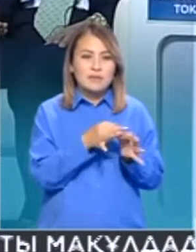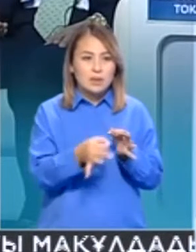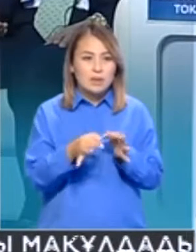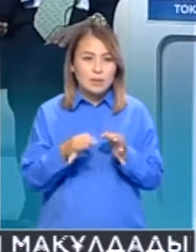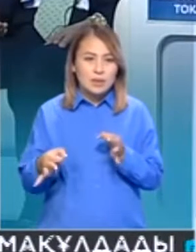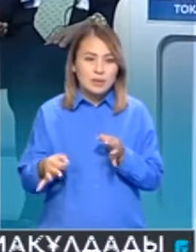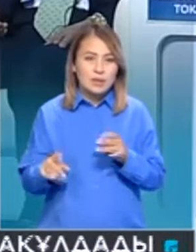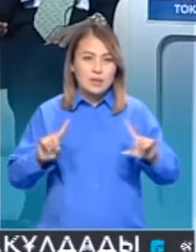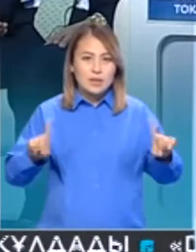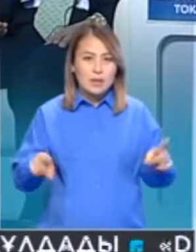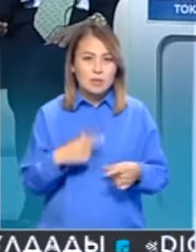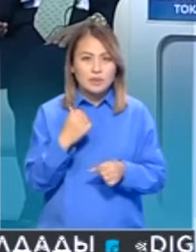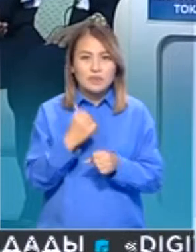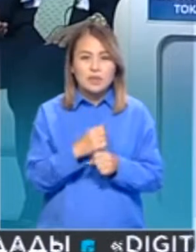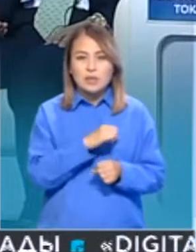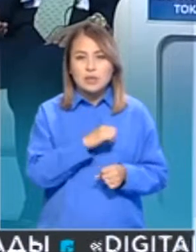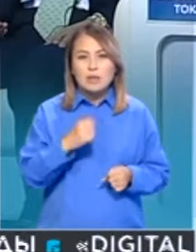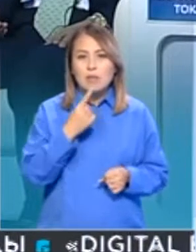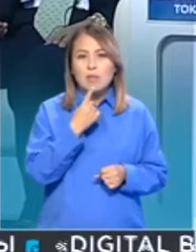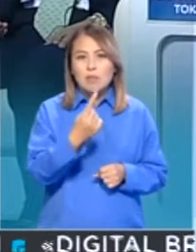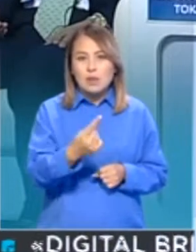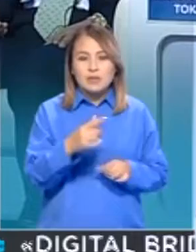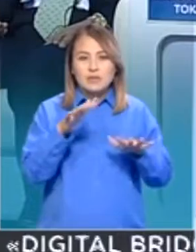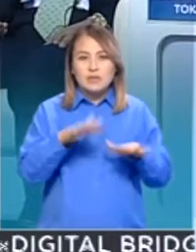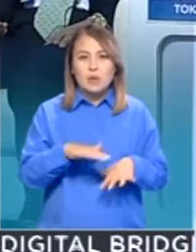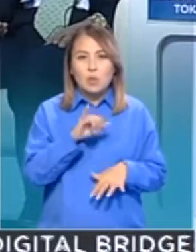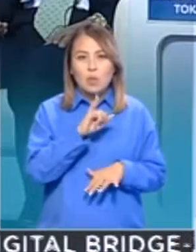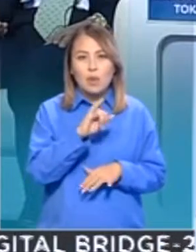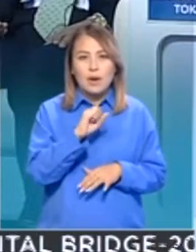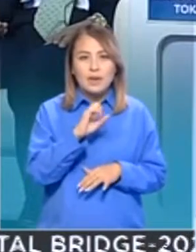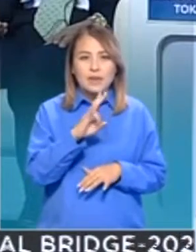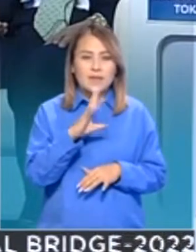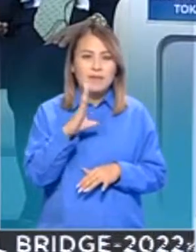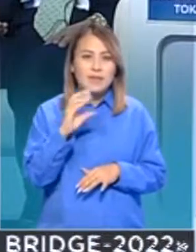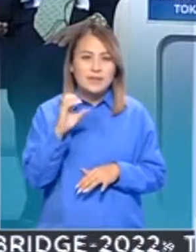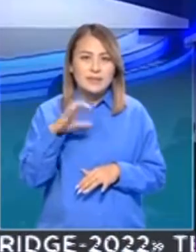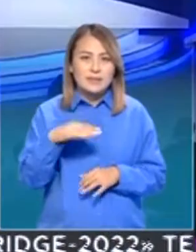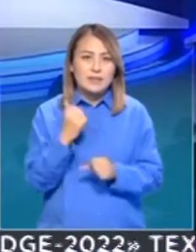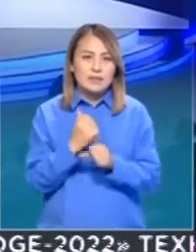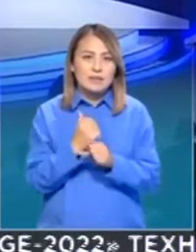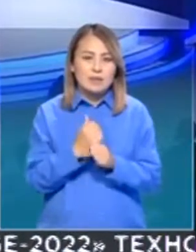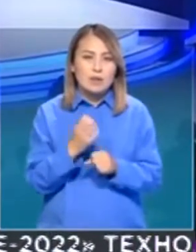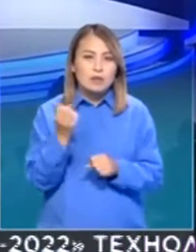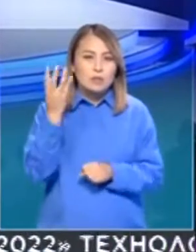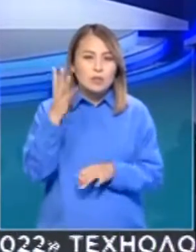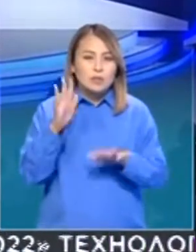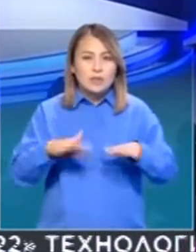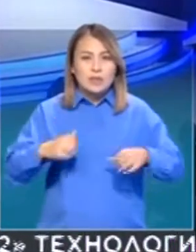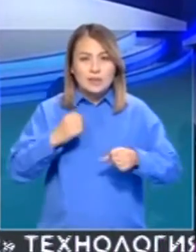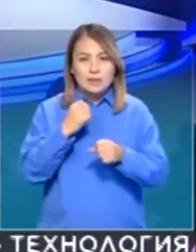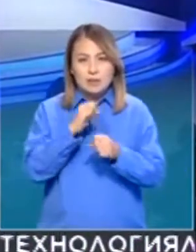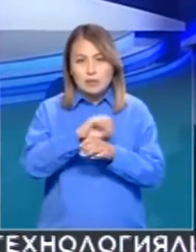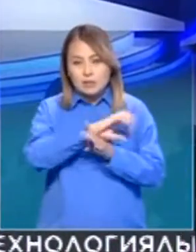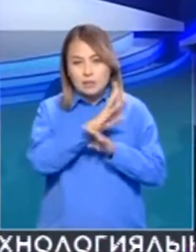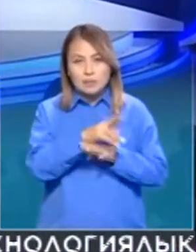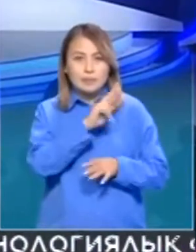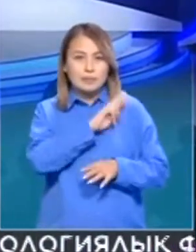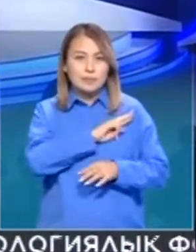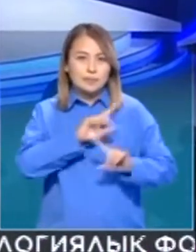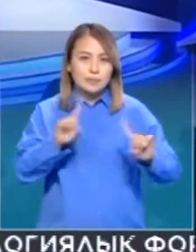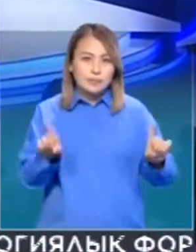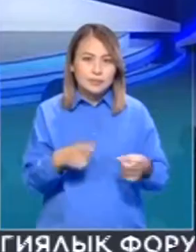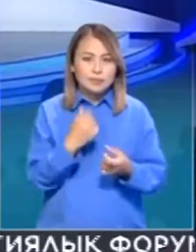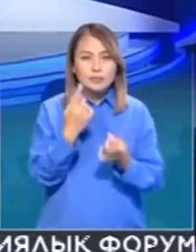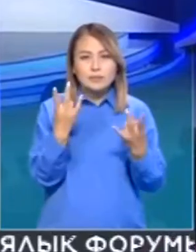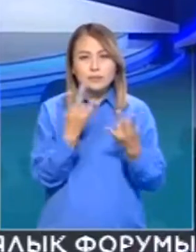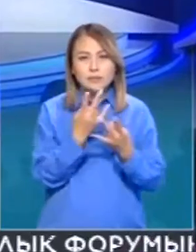даму министрлігі ең шалғай ауылдарды SpaceX және OneWeb төменгі орбиталық спутниктік жүйелер желілерімен қамту жөніндегі жұмысты жандандыру керек.